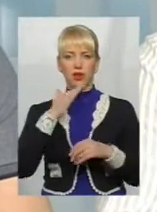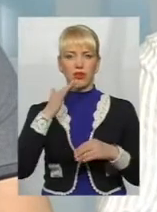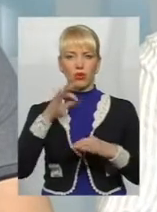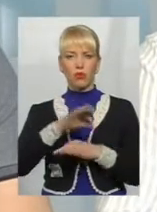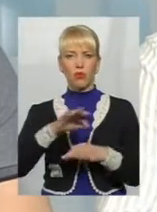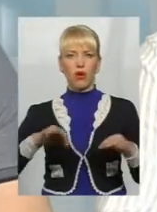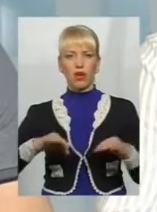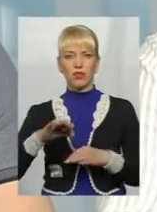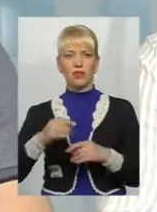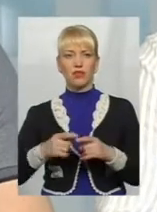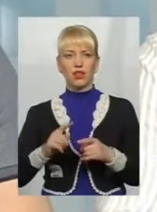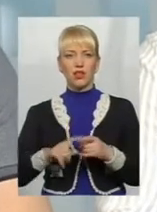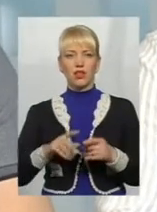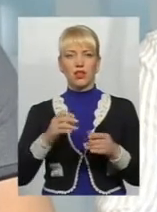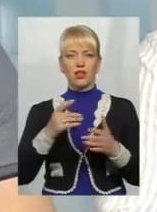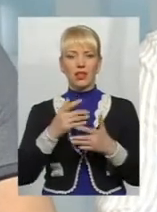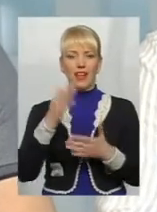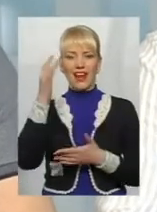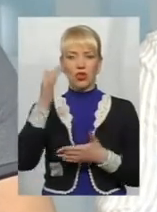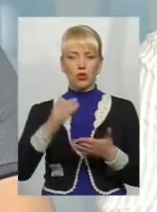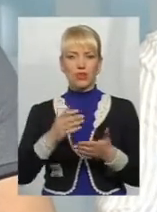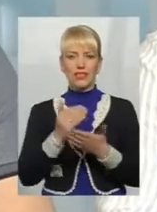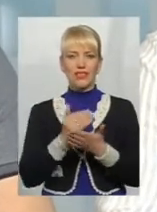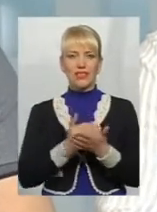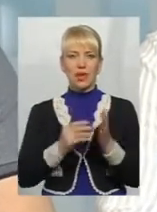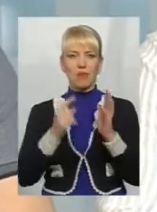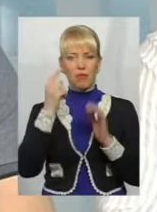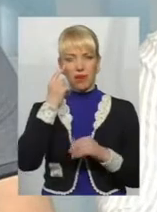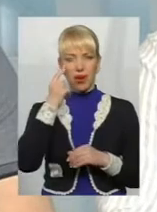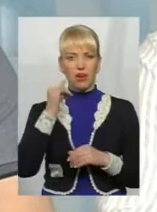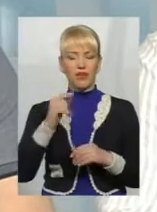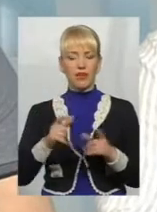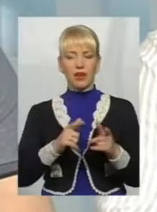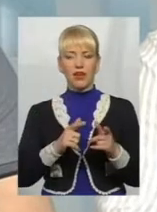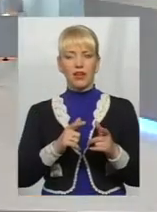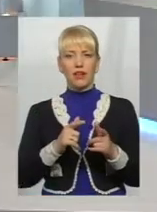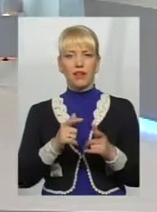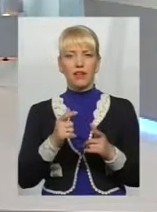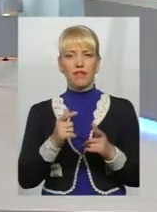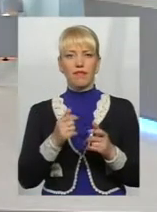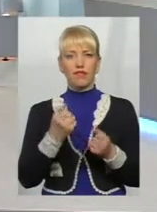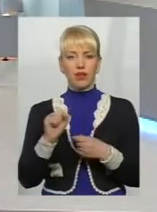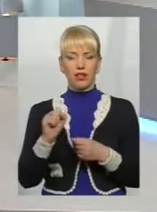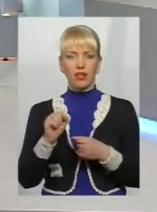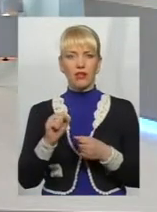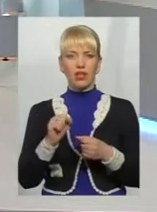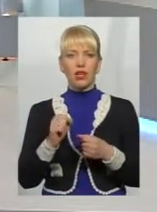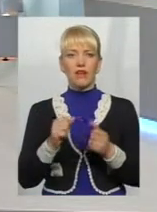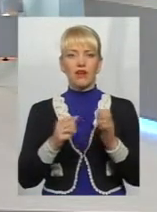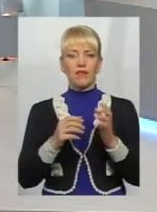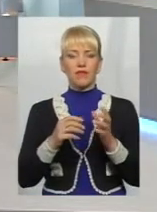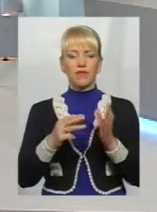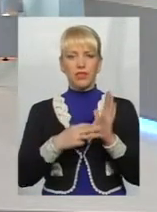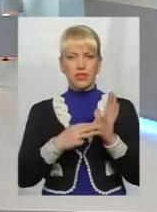там рейтингова система балів, і виграло 8 проєктів на загальну суму 19